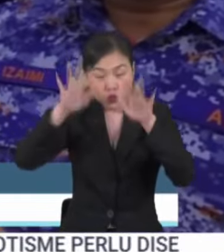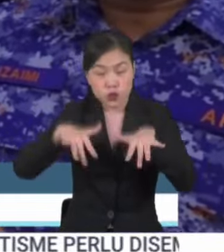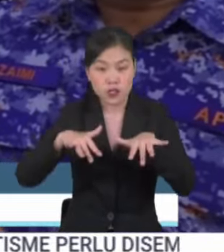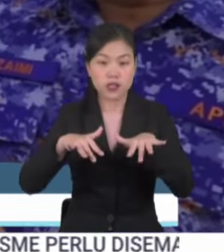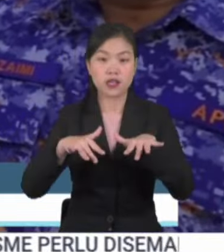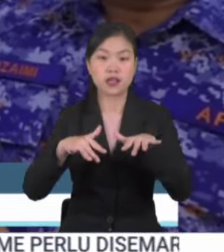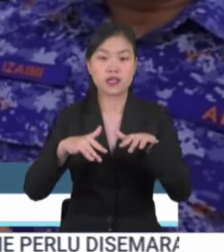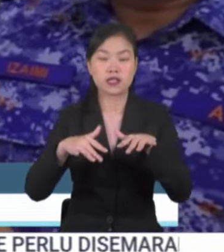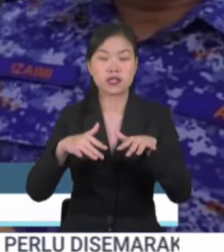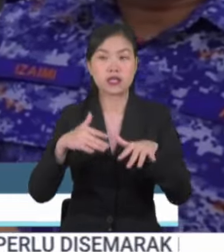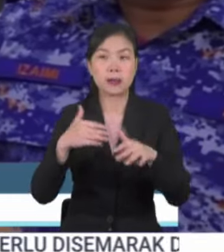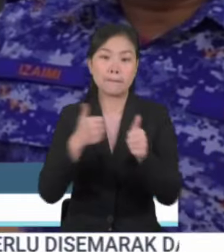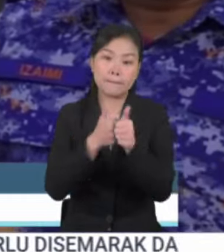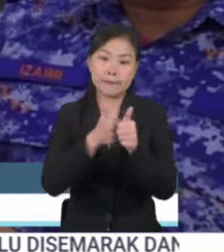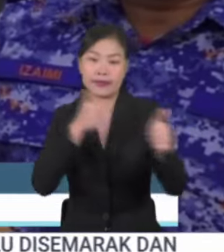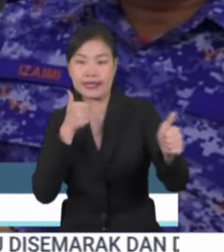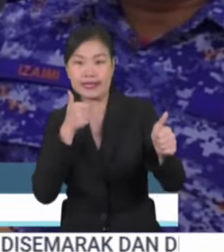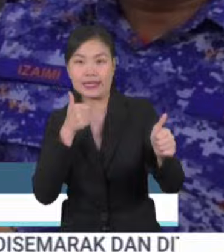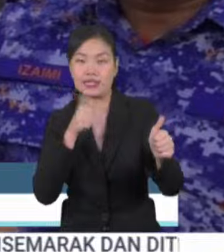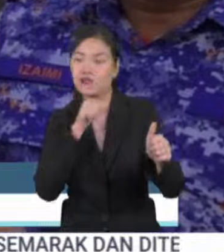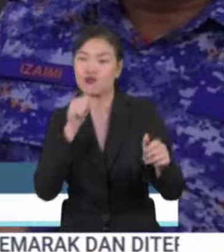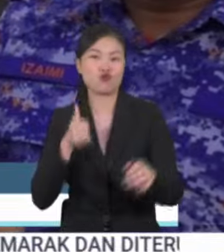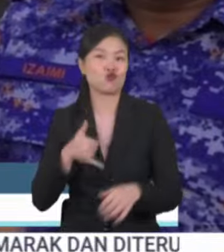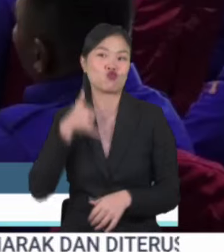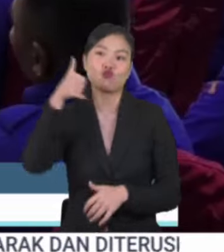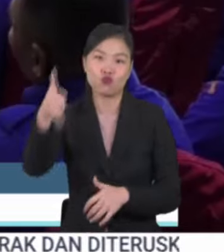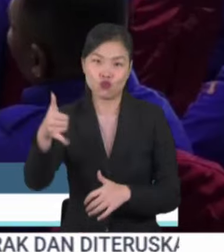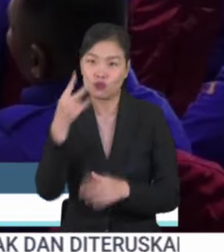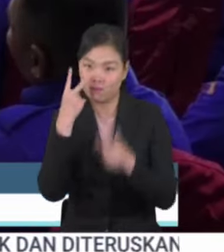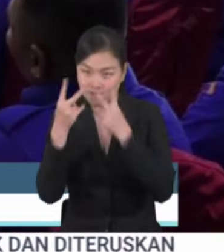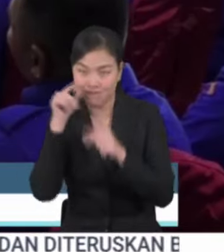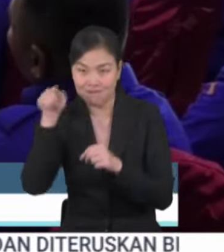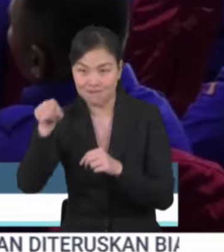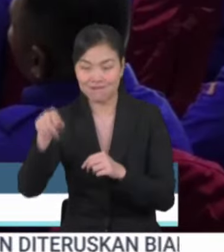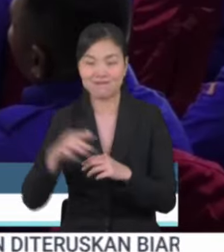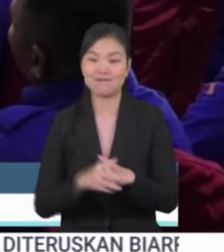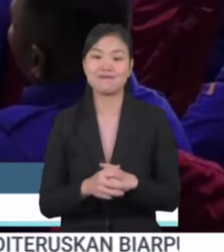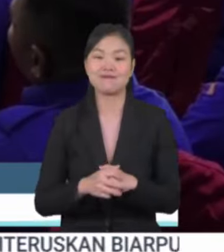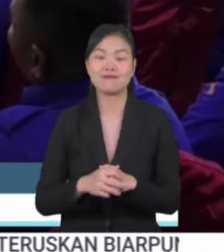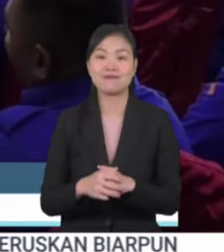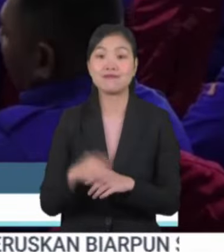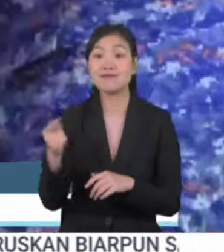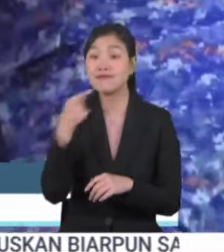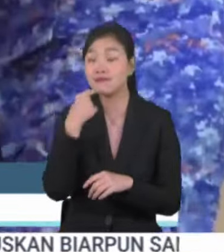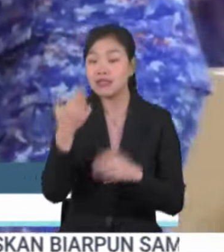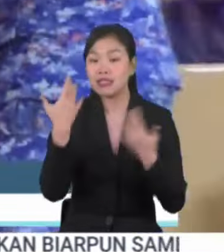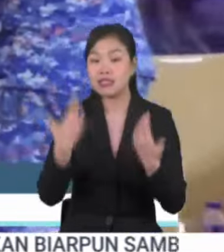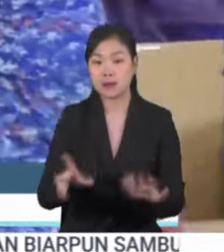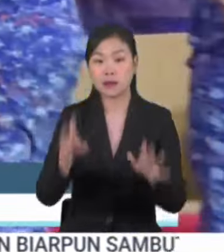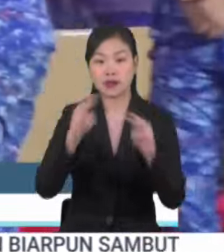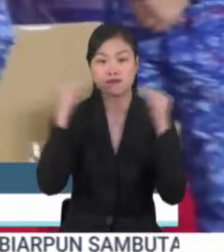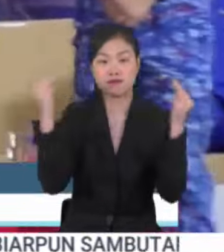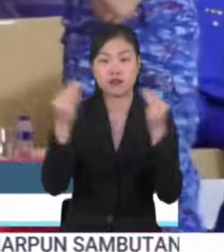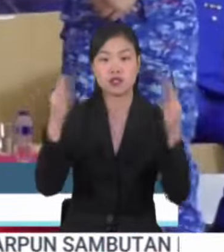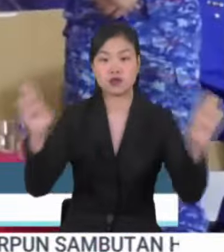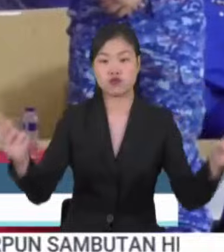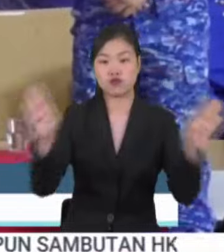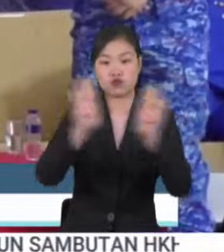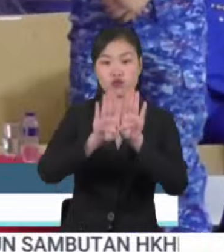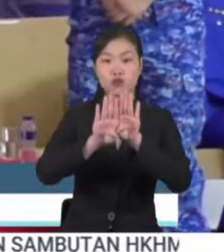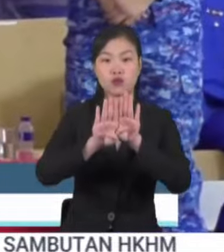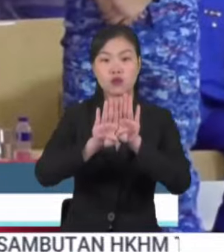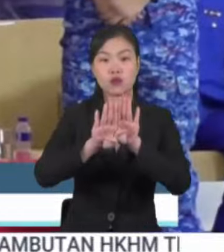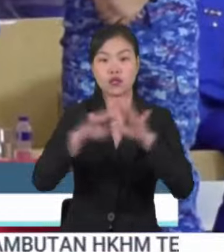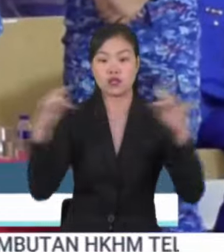hujan, elakkan daripada berrekreasi di kawasan tersebut lah. Beliau menyatakannya selepas majlis penutup Himpunan